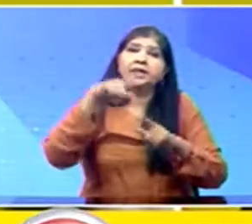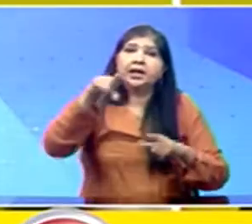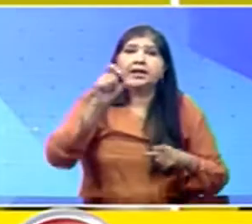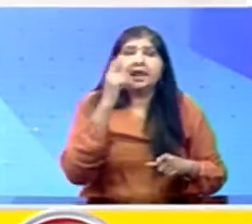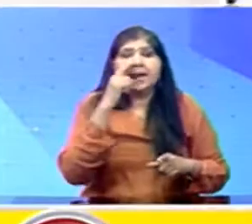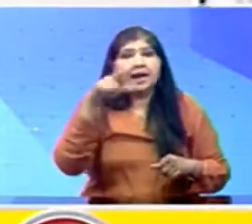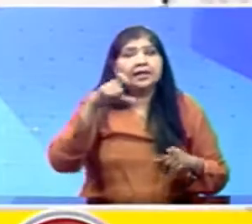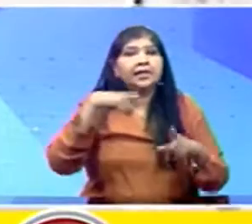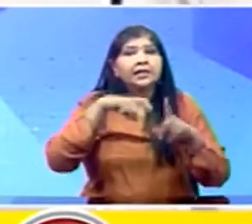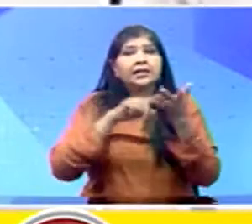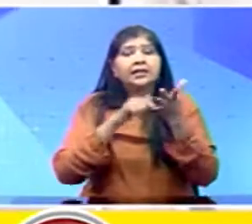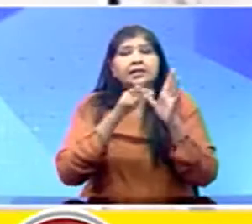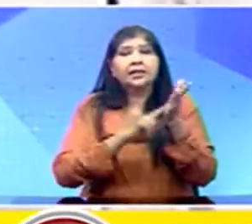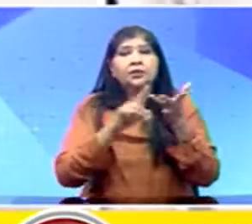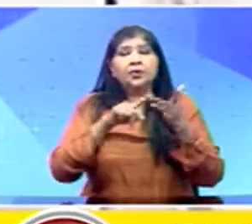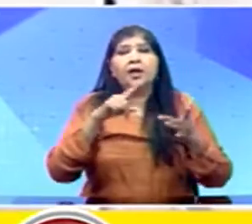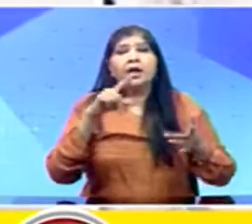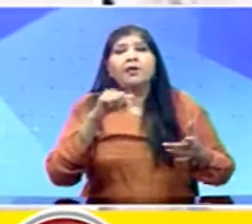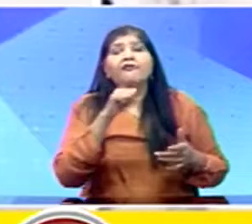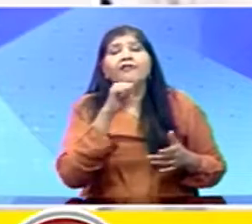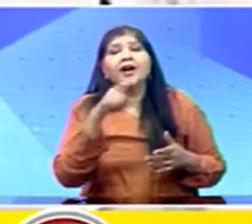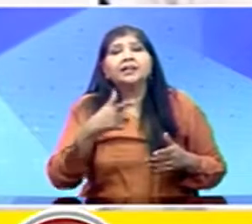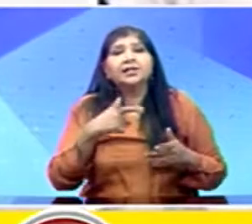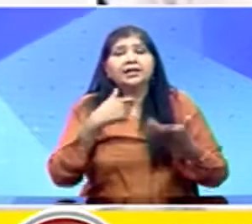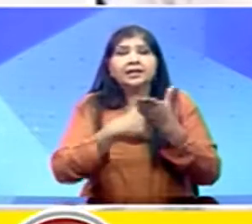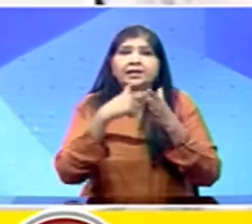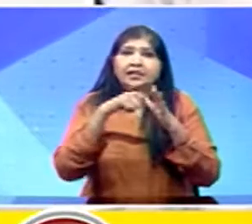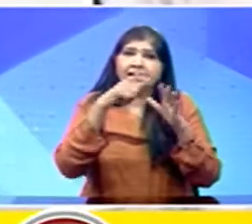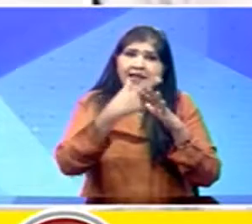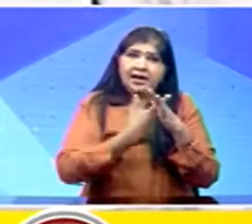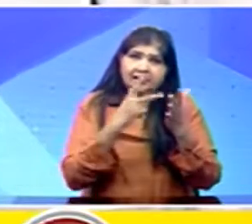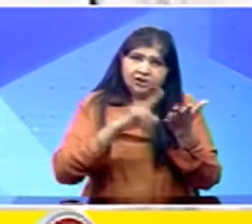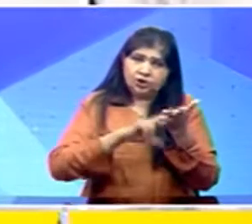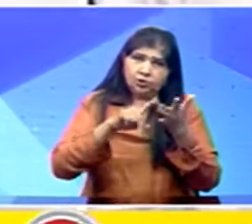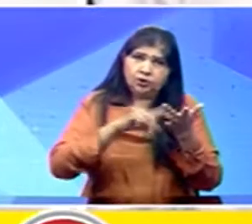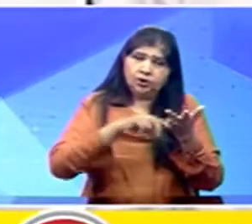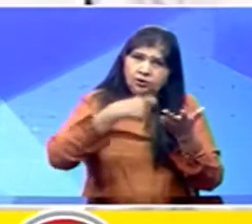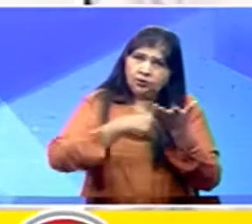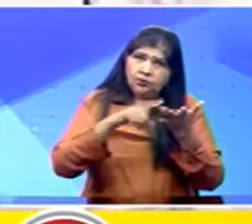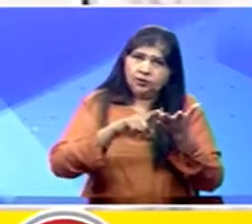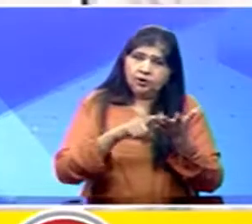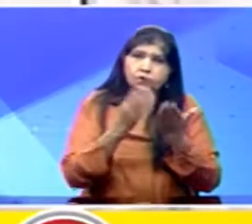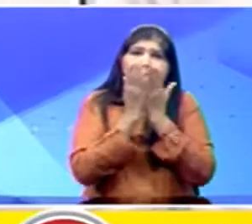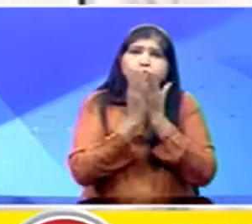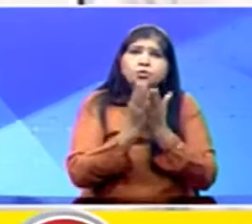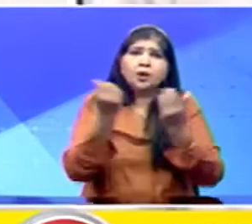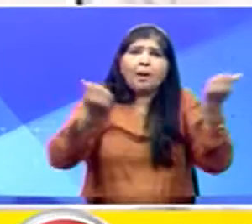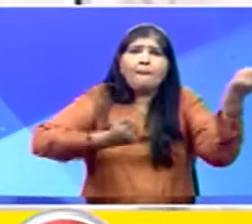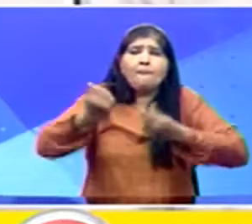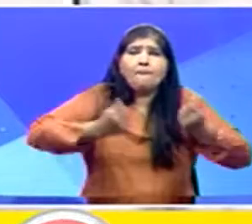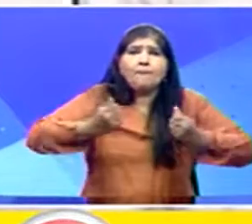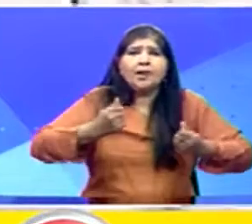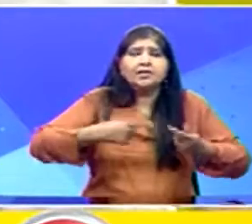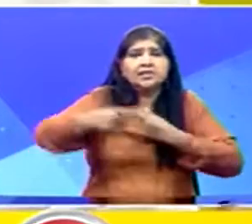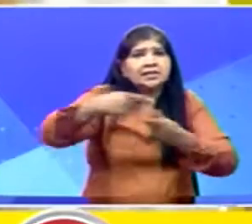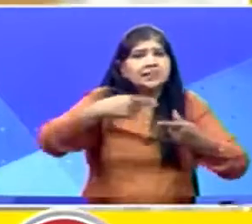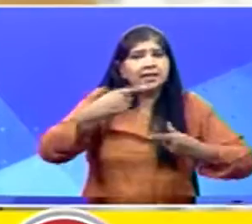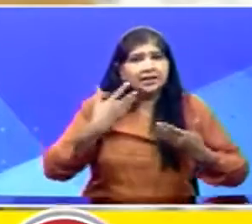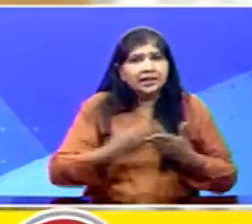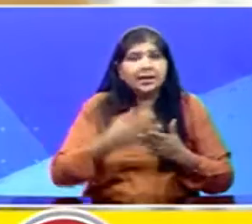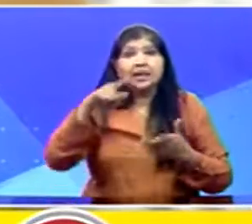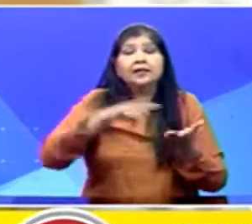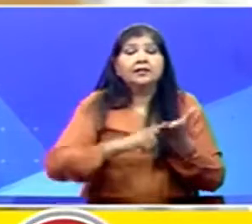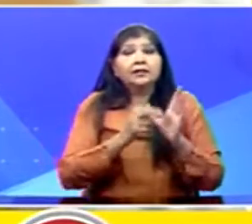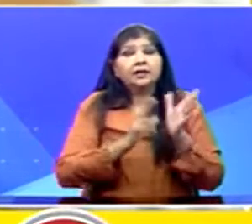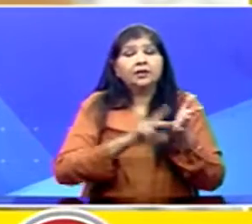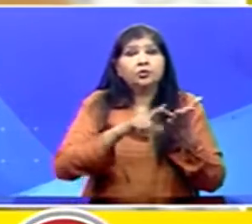तनु के पिता राजबीर सी रोहतक में एक स्कूल के बस ड्रावर है तनु